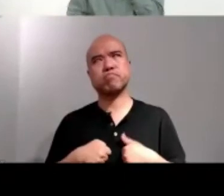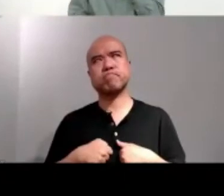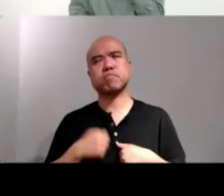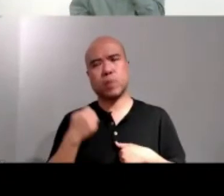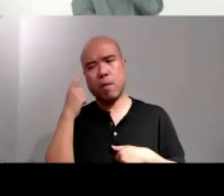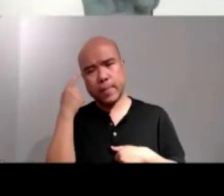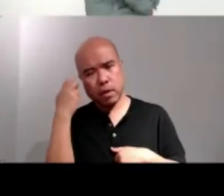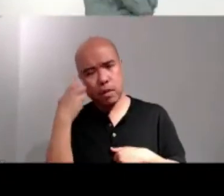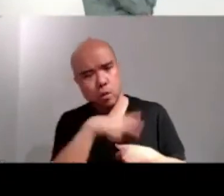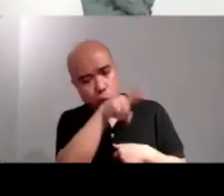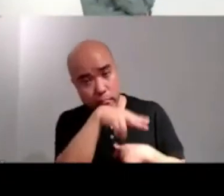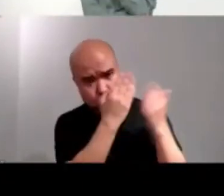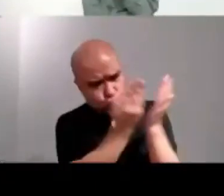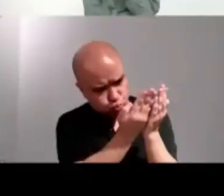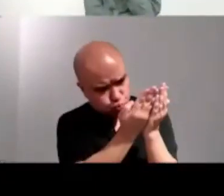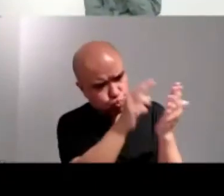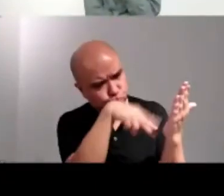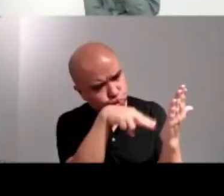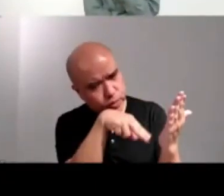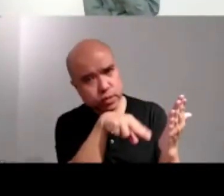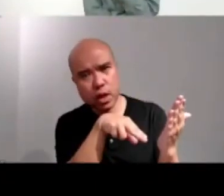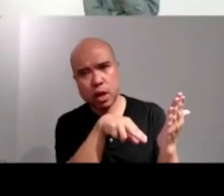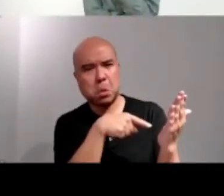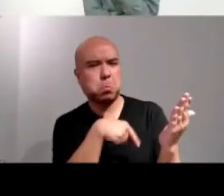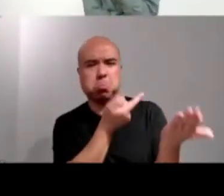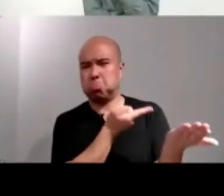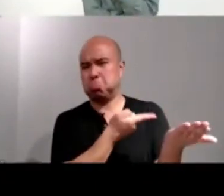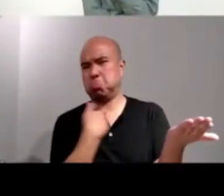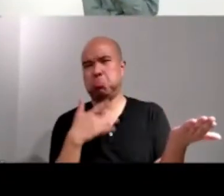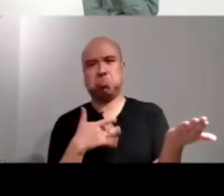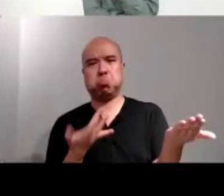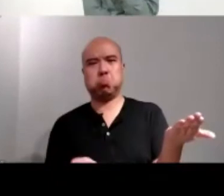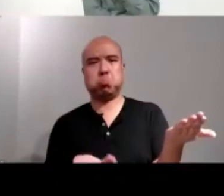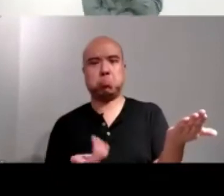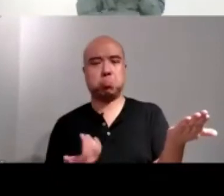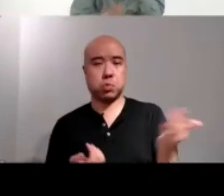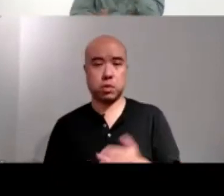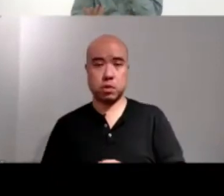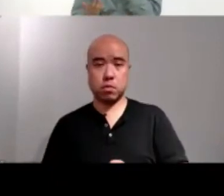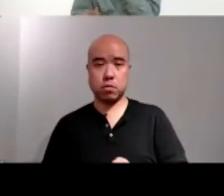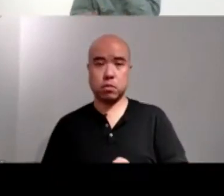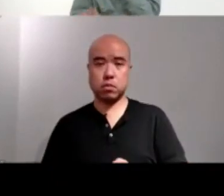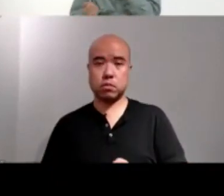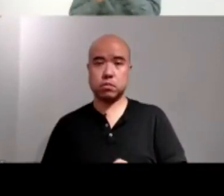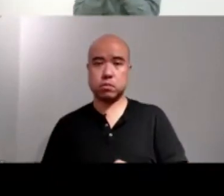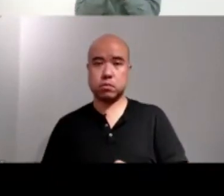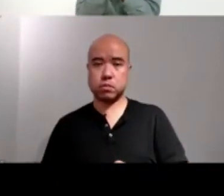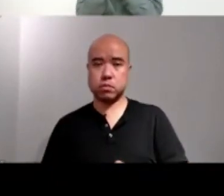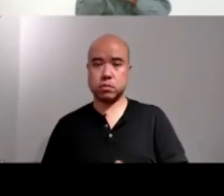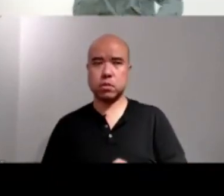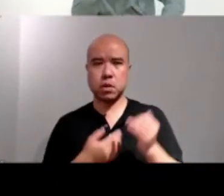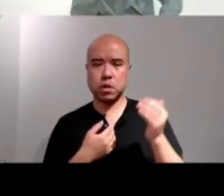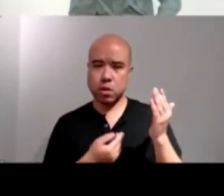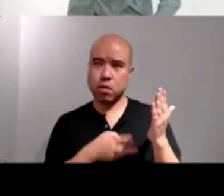啦，發覺都唔係好幫到自己，跟住揾咗好耐，去到 一刻